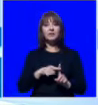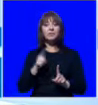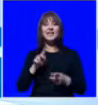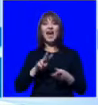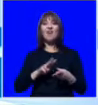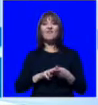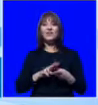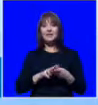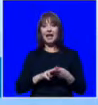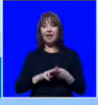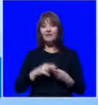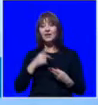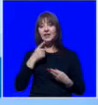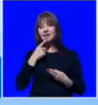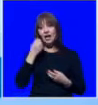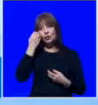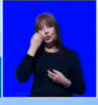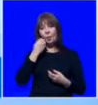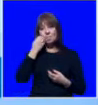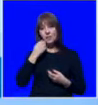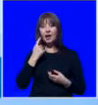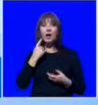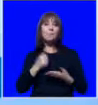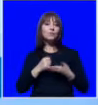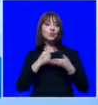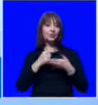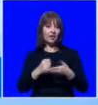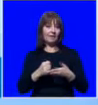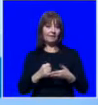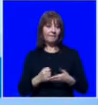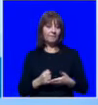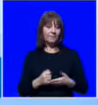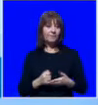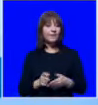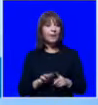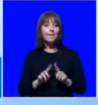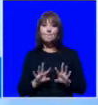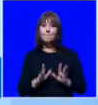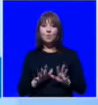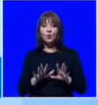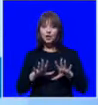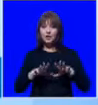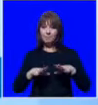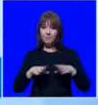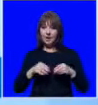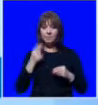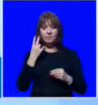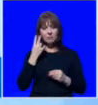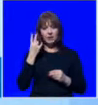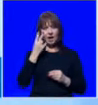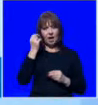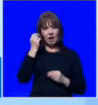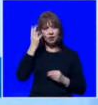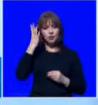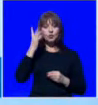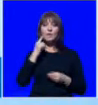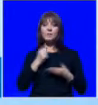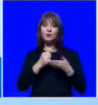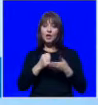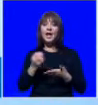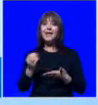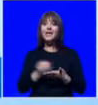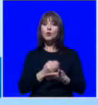добър и балансиран бюджет? По-скоро бих казал нещо друго. Можем да приемем един разумен бюджет и България, да, икономиката